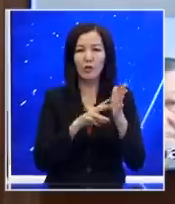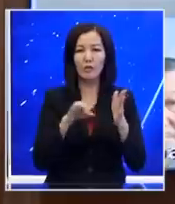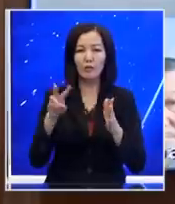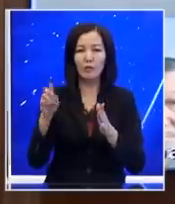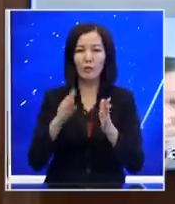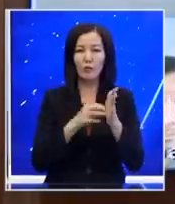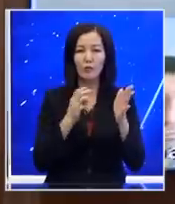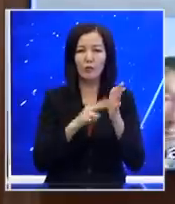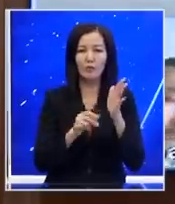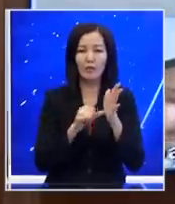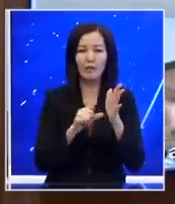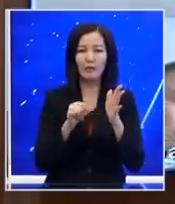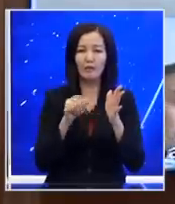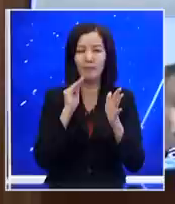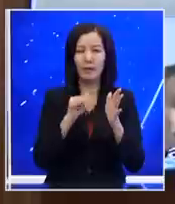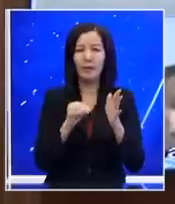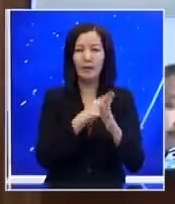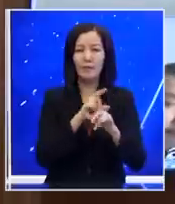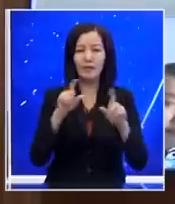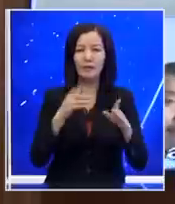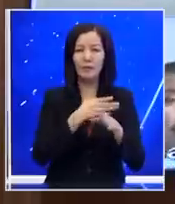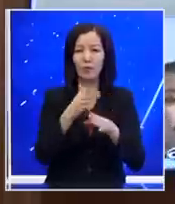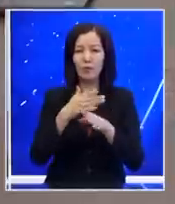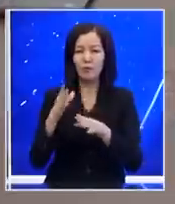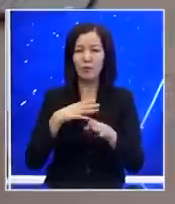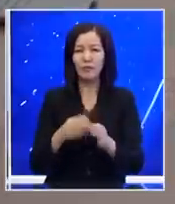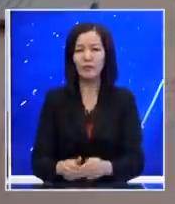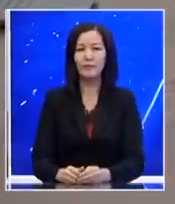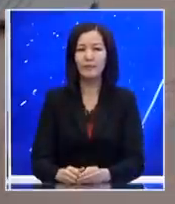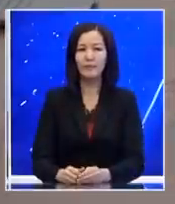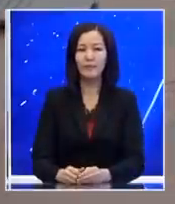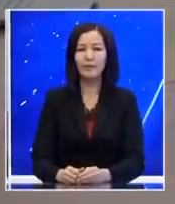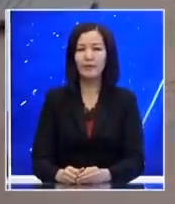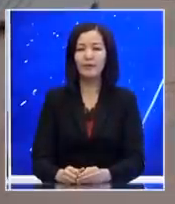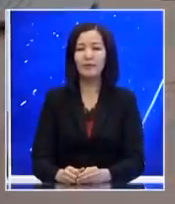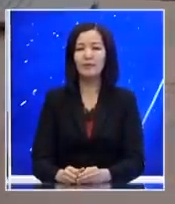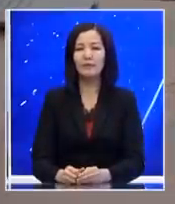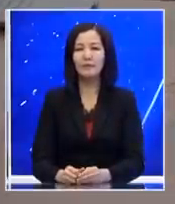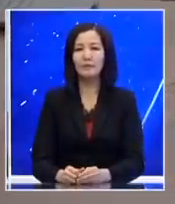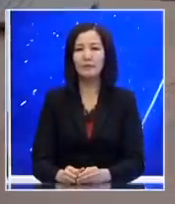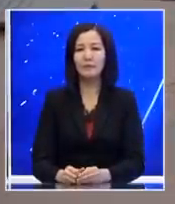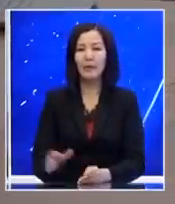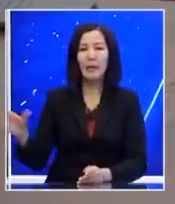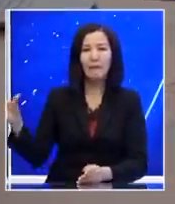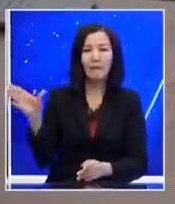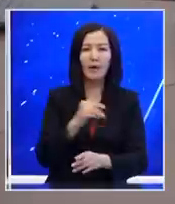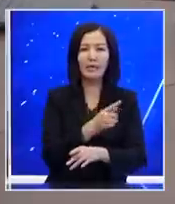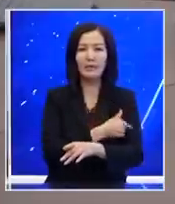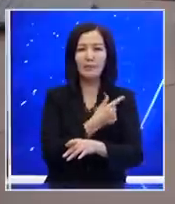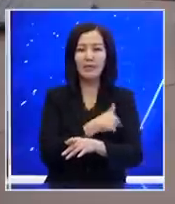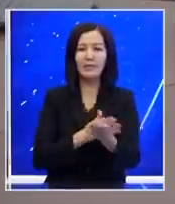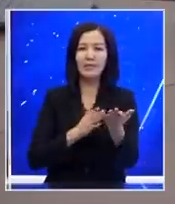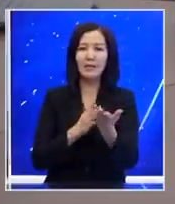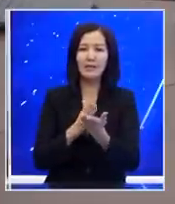миллион 796 мың теңге медициналық ұйымдарға бөлініп жатыр. Все медицинские работники, вот всем необходимым,